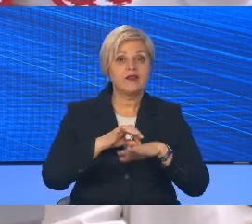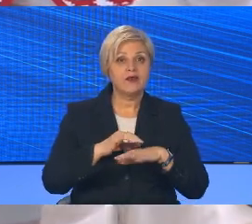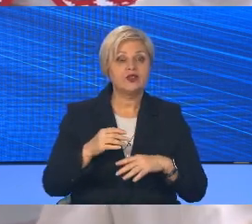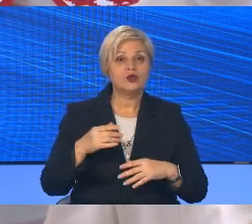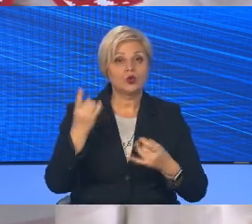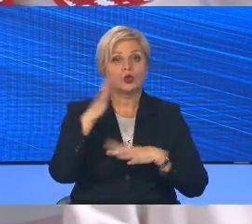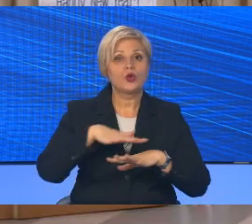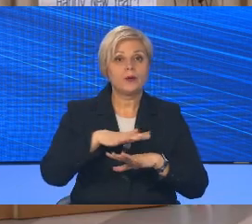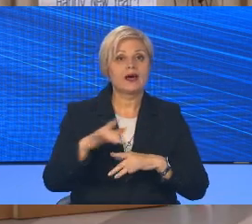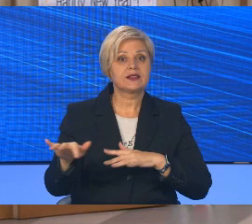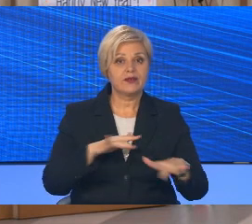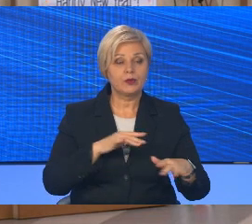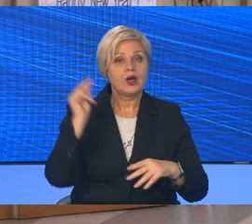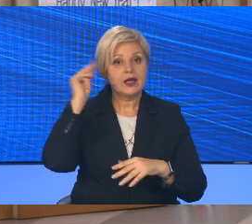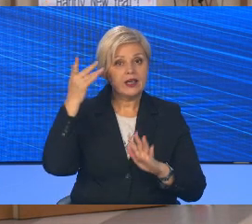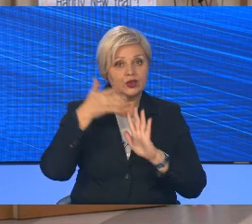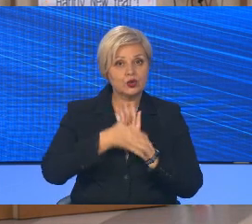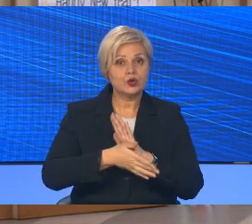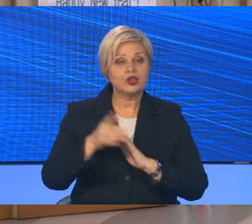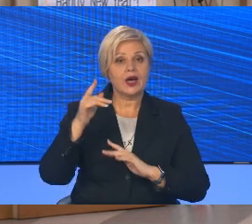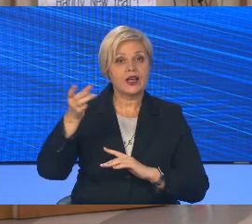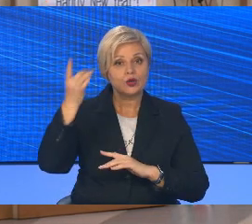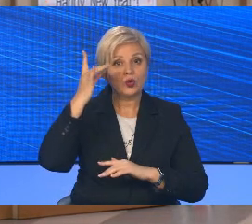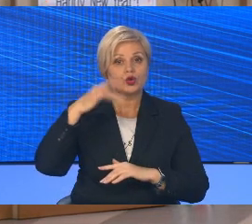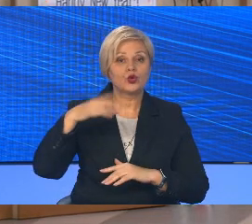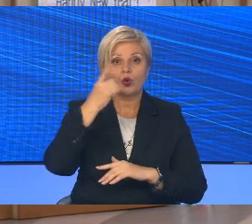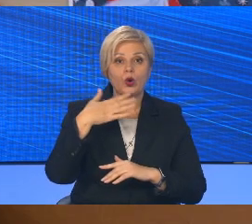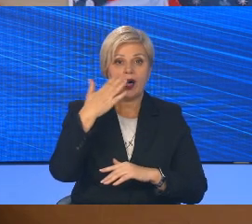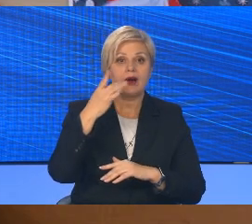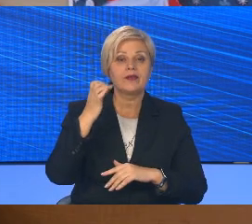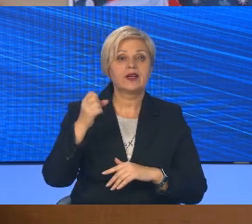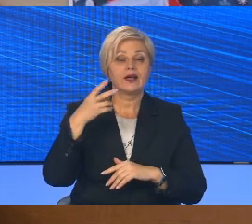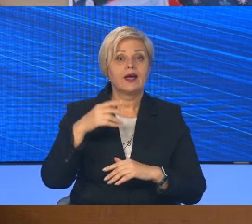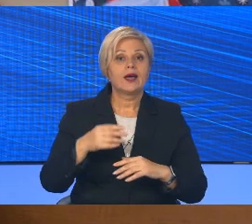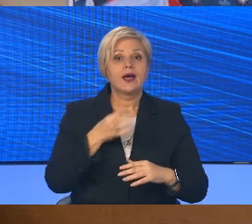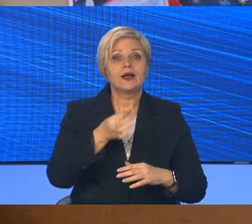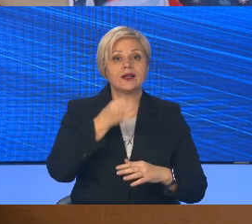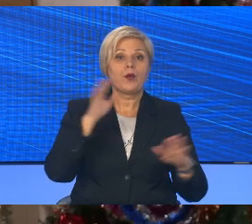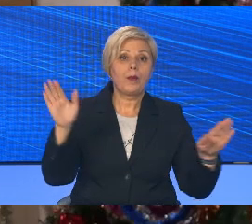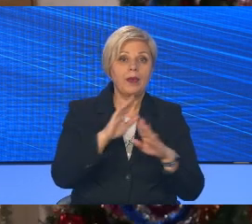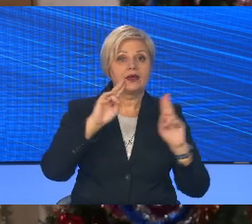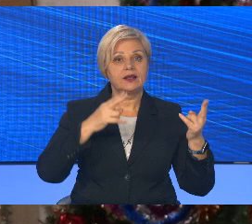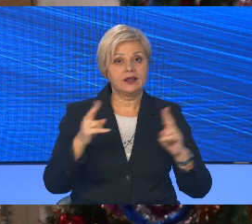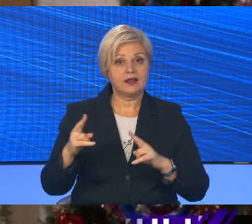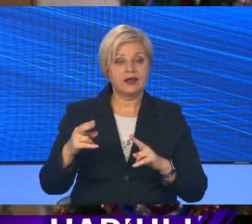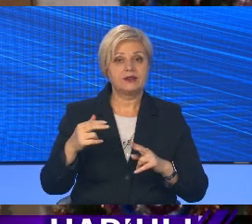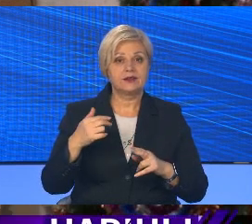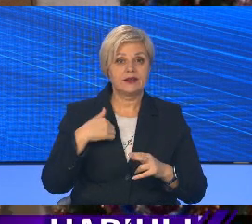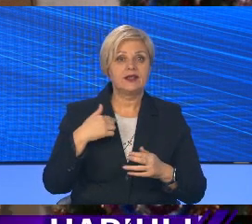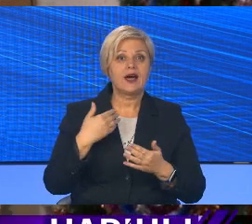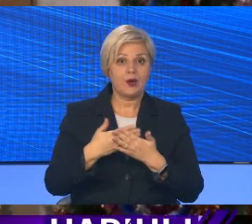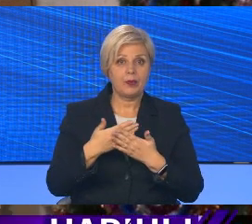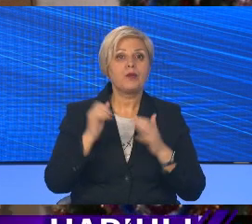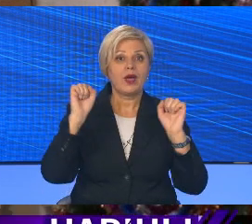культурно-массовых мероприемствах, вывучая культуру краин Африки и арабского свету, захопляется спевами и танцами. Я